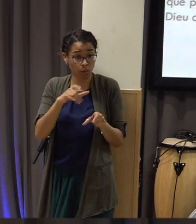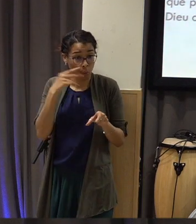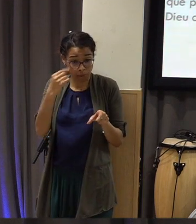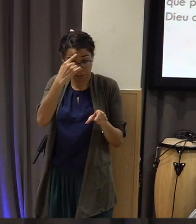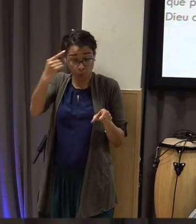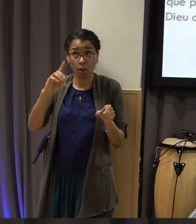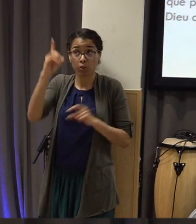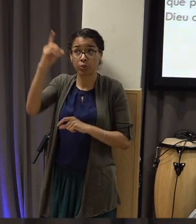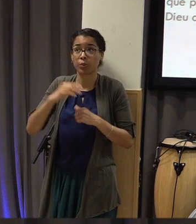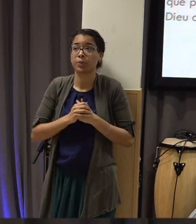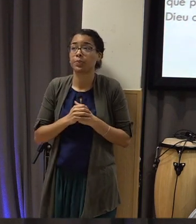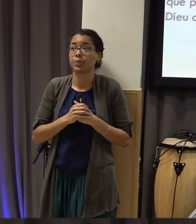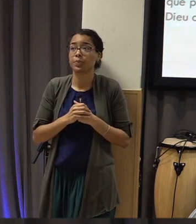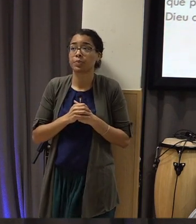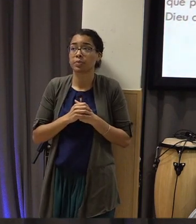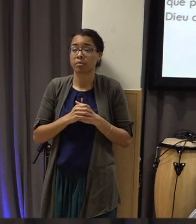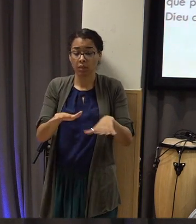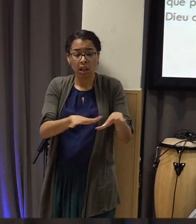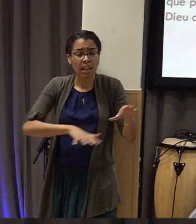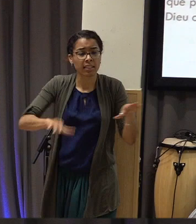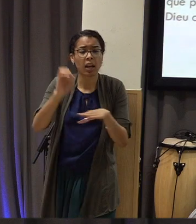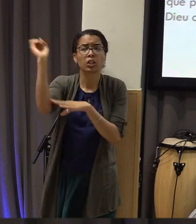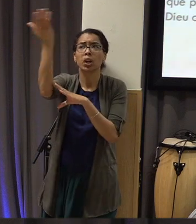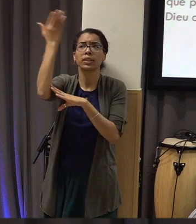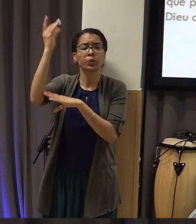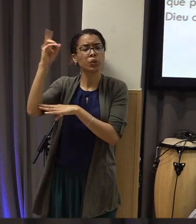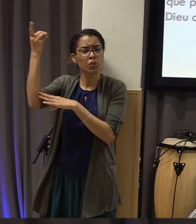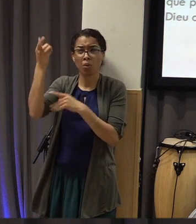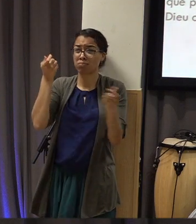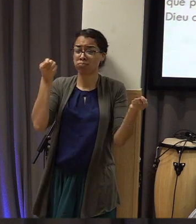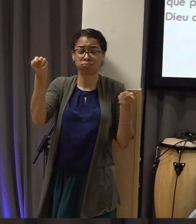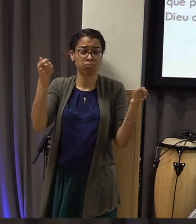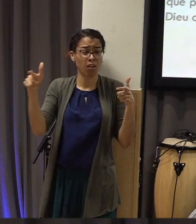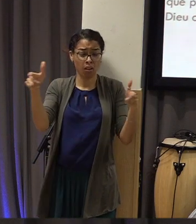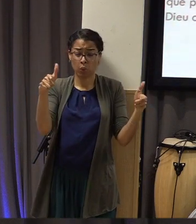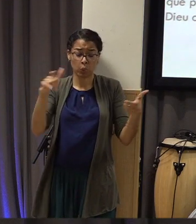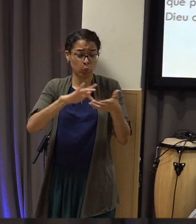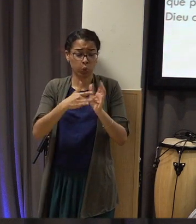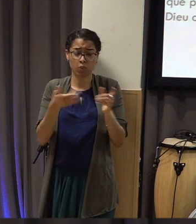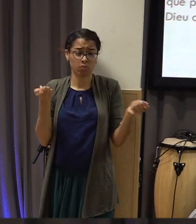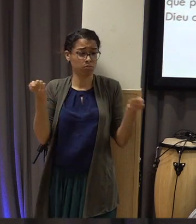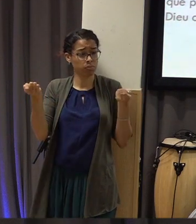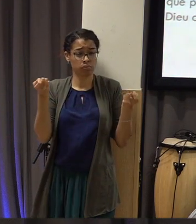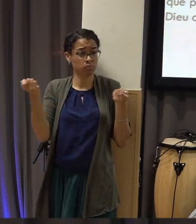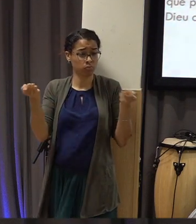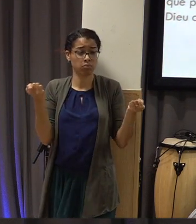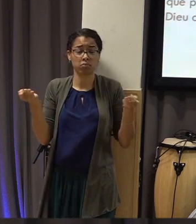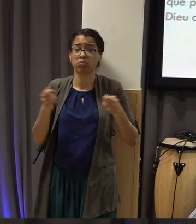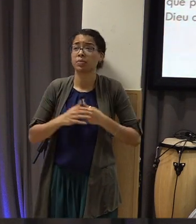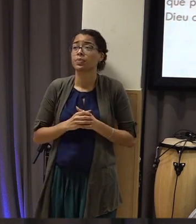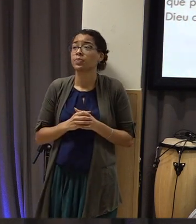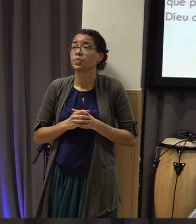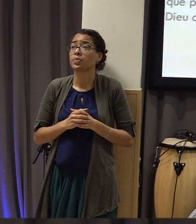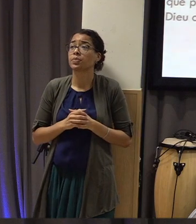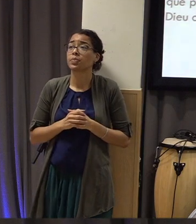Dieu contrôle tout ce qui se passe sur la terre et dans les cieux. Dieu contrôle tout ce qui se passe sur la terre et dans les